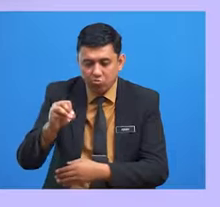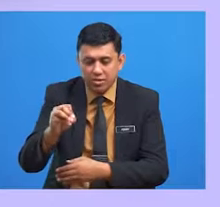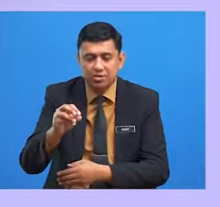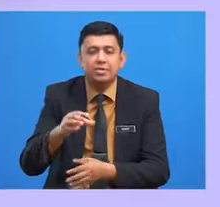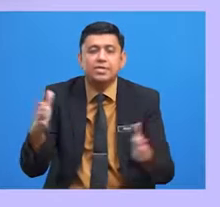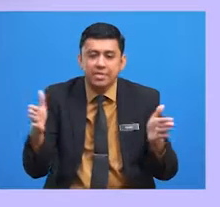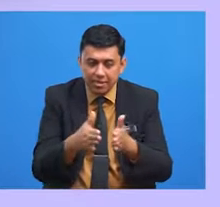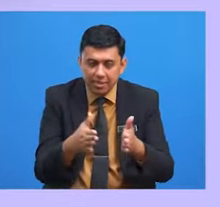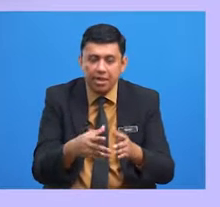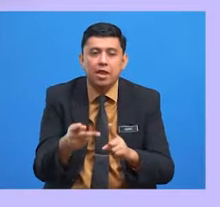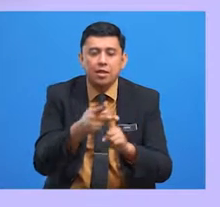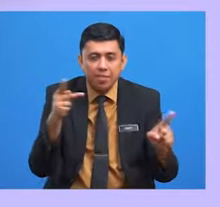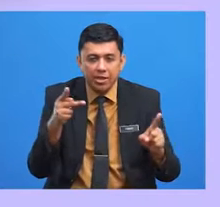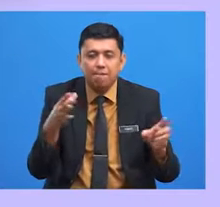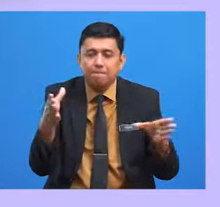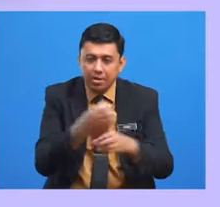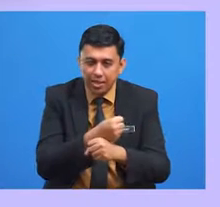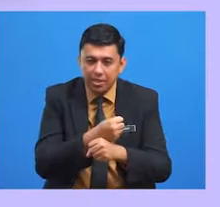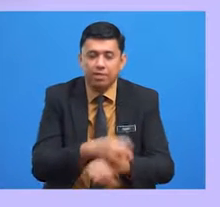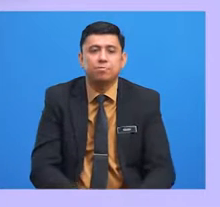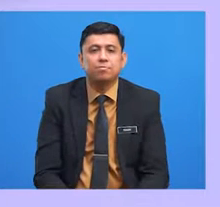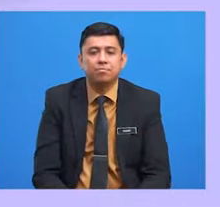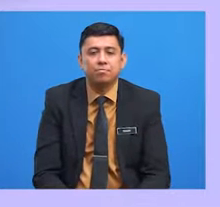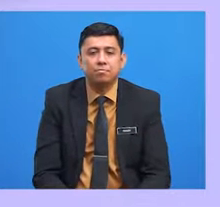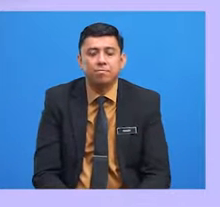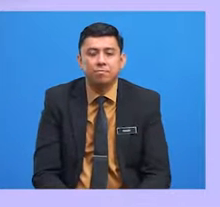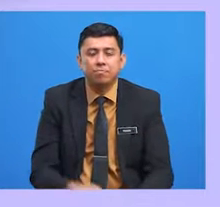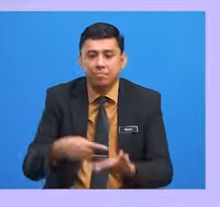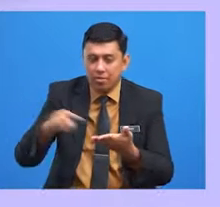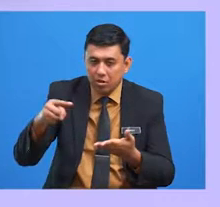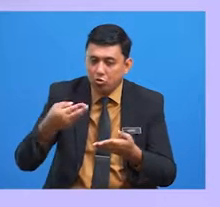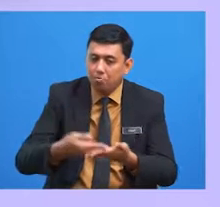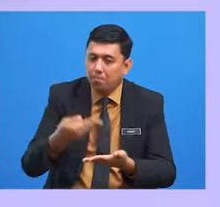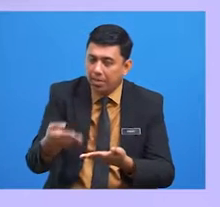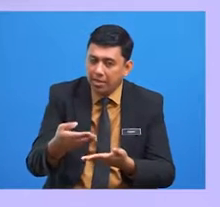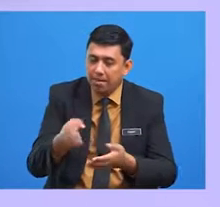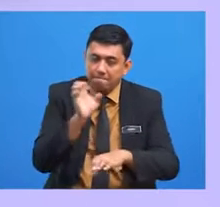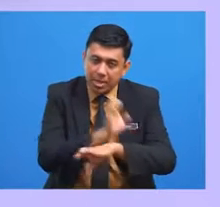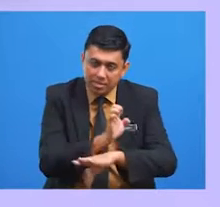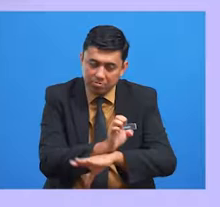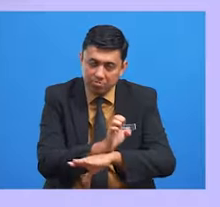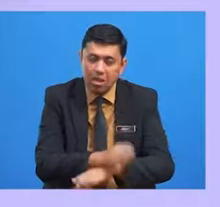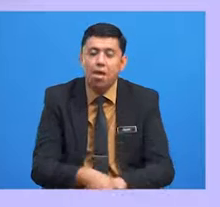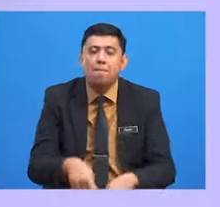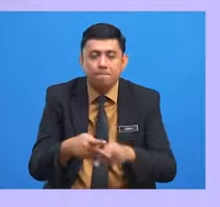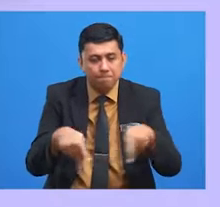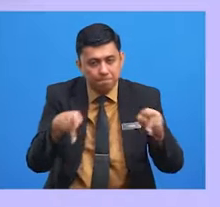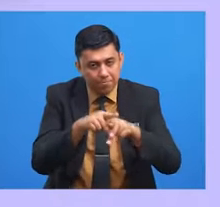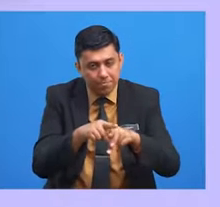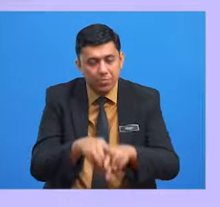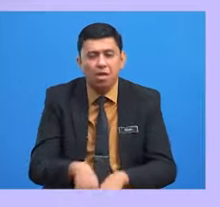kecil daripada pendapatan. Sebagai contoh, perbelanjaan untuk membeli emas perhiasan